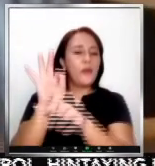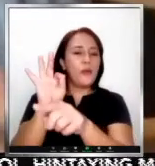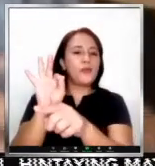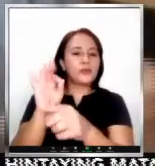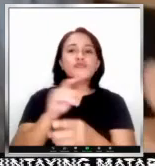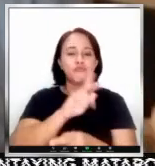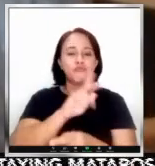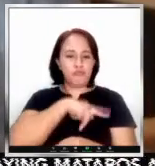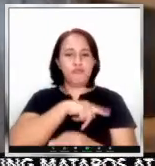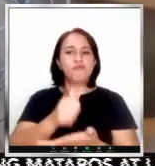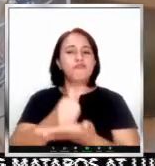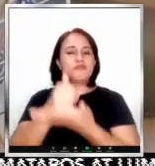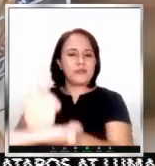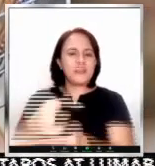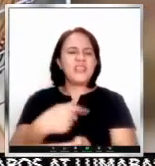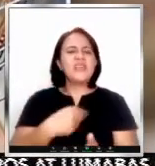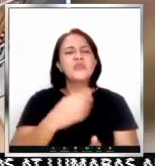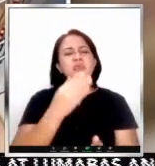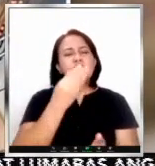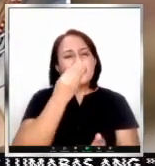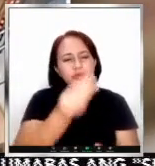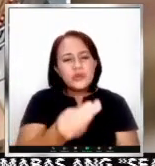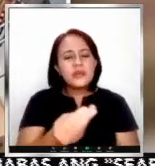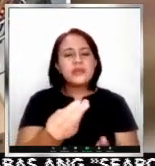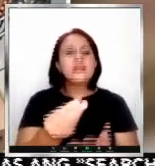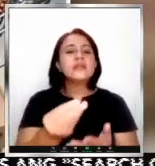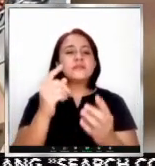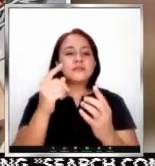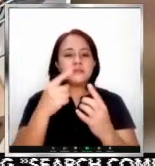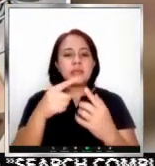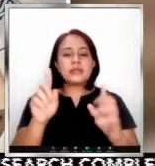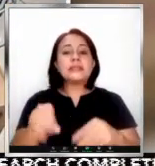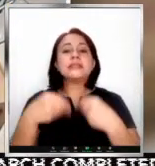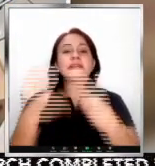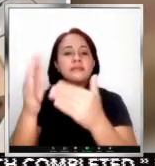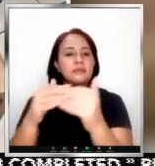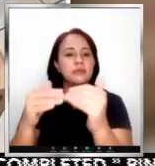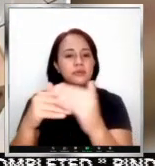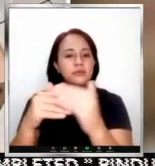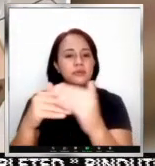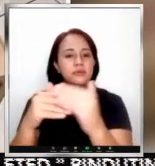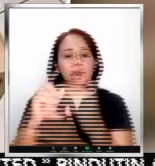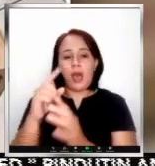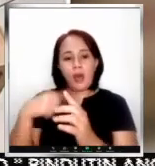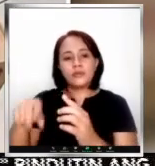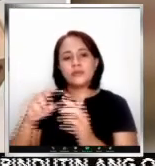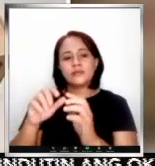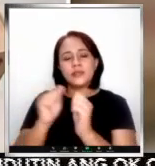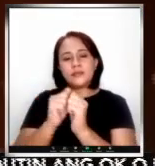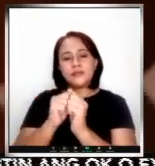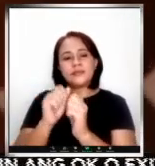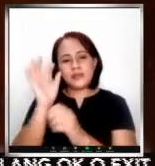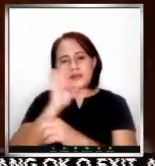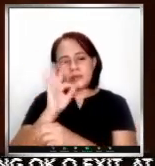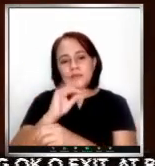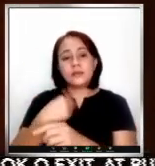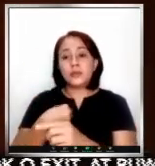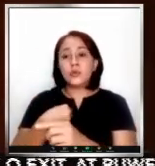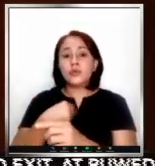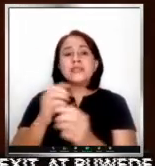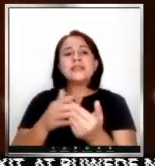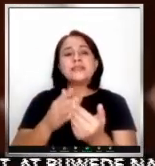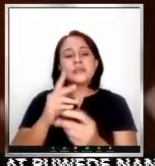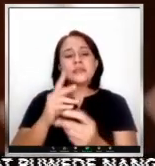para mabigyan natin ng comfort yung mga kababayan natin. Ang simpleng acts of kindness daw tulad nito ay